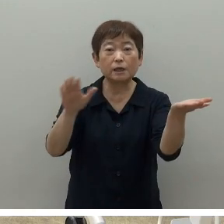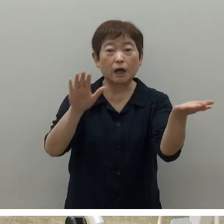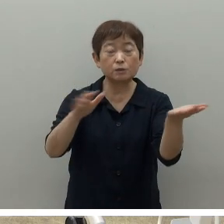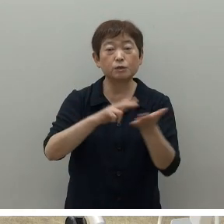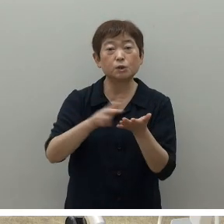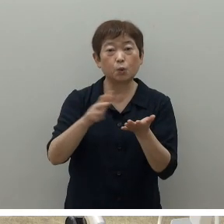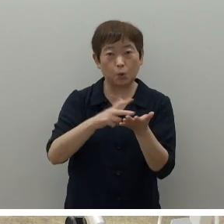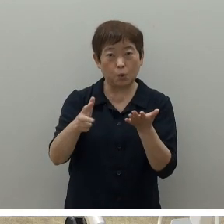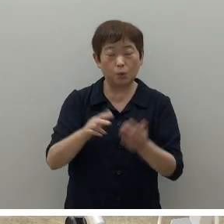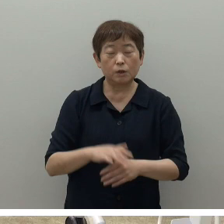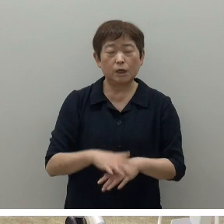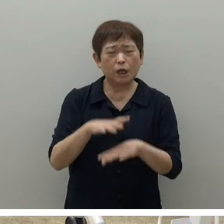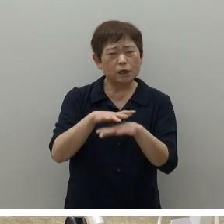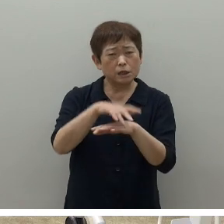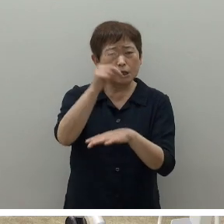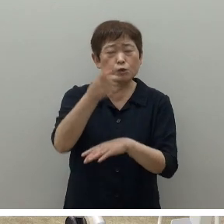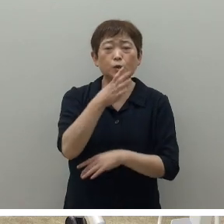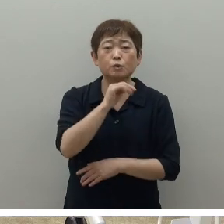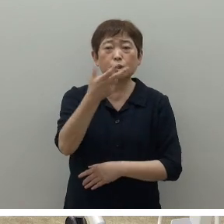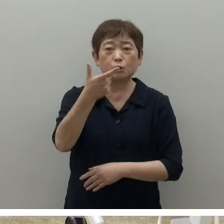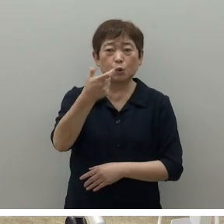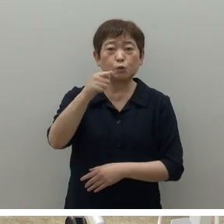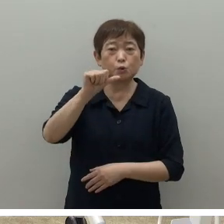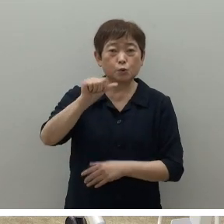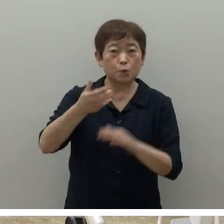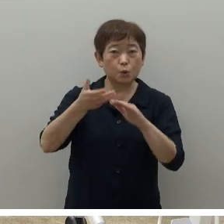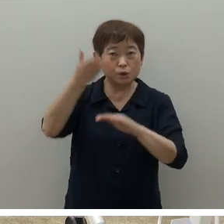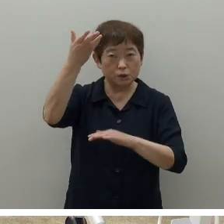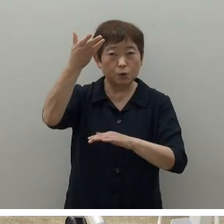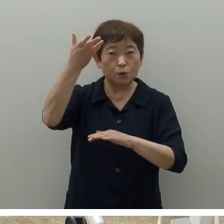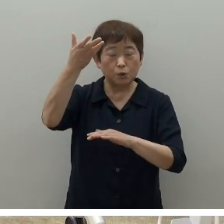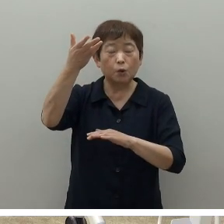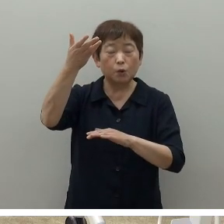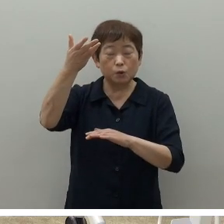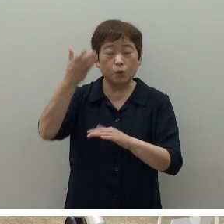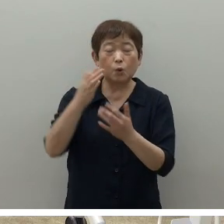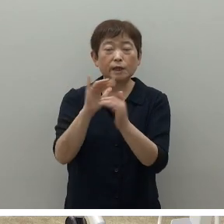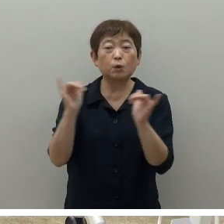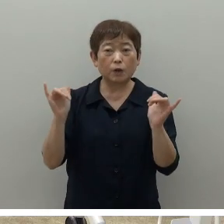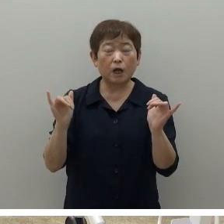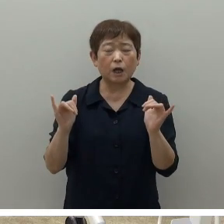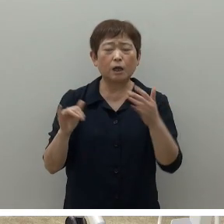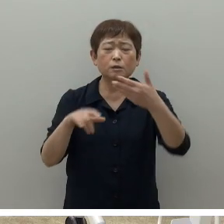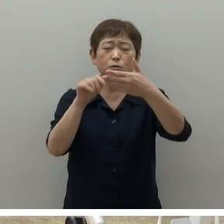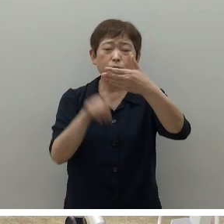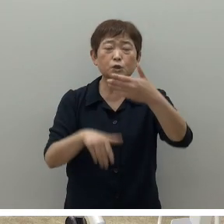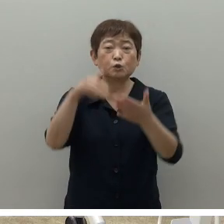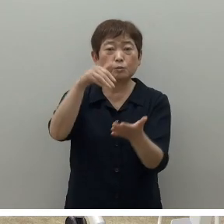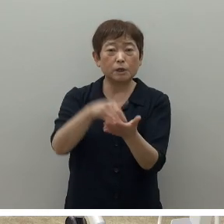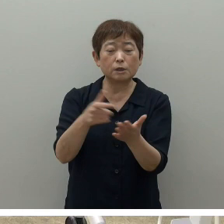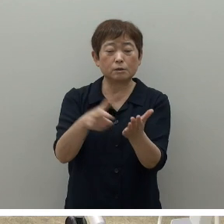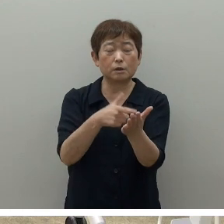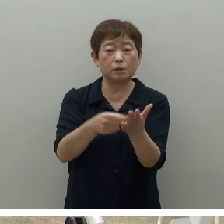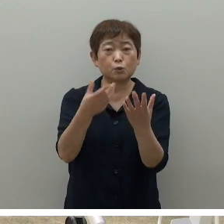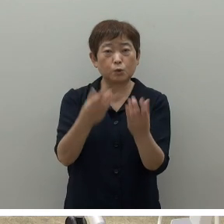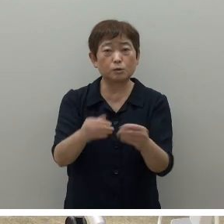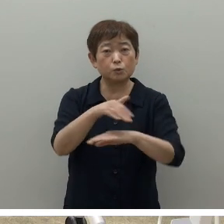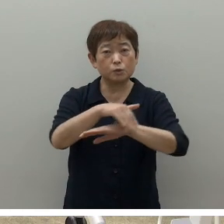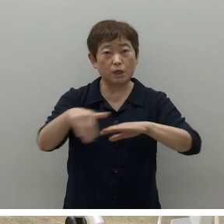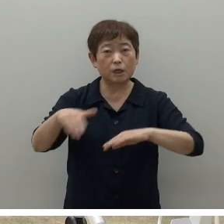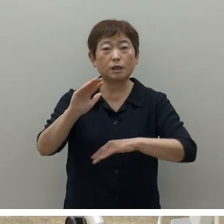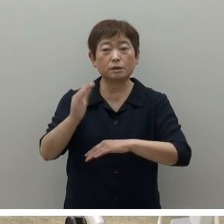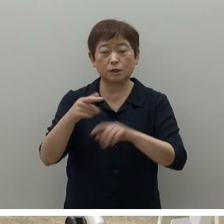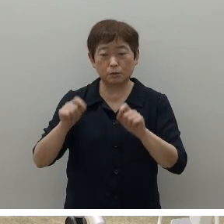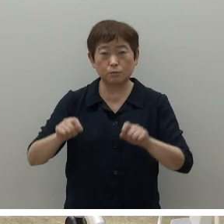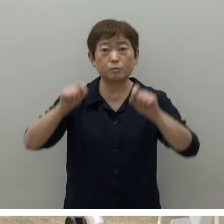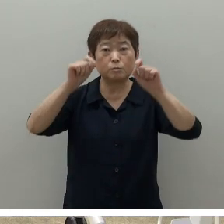思いますが、当初は65歳以上の方が9月までにという予定であったんですけれども、7月